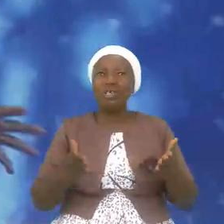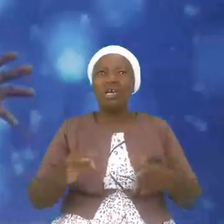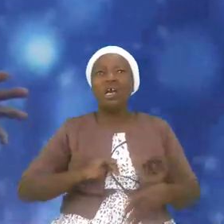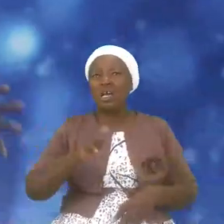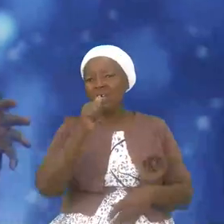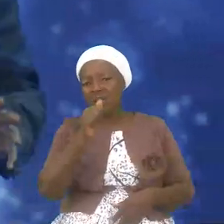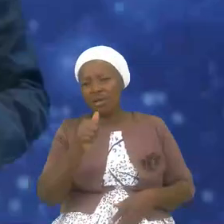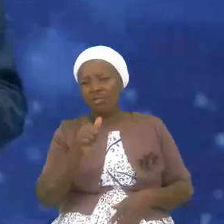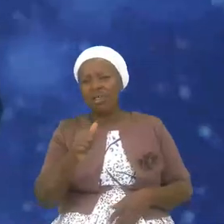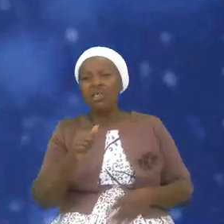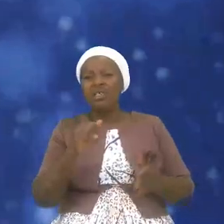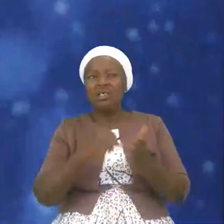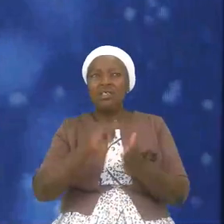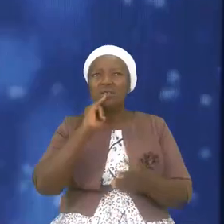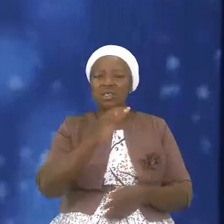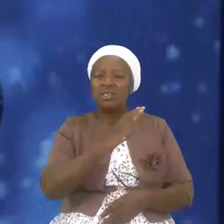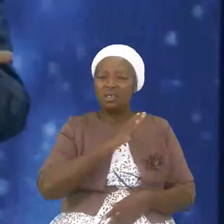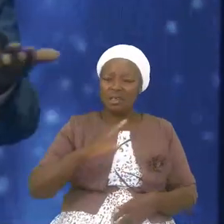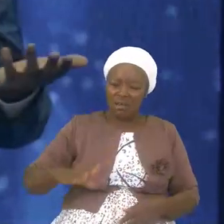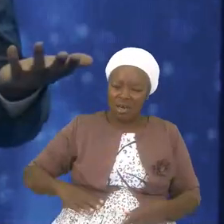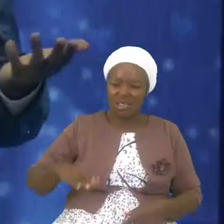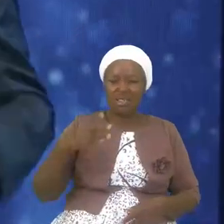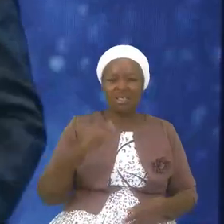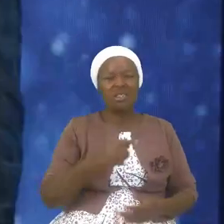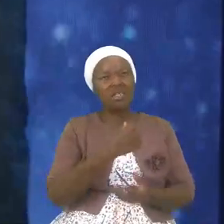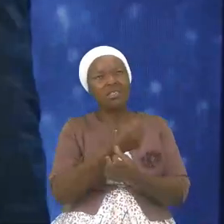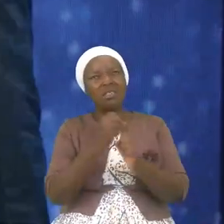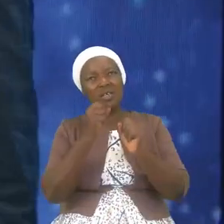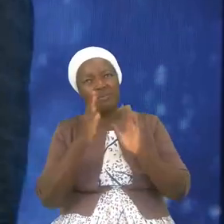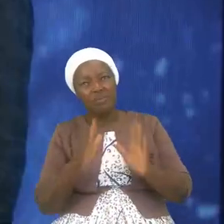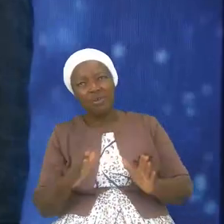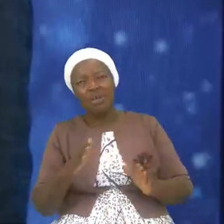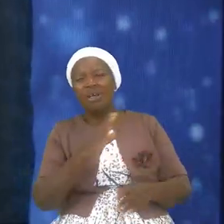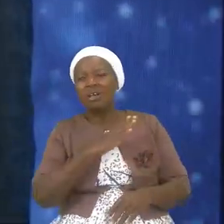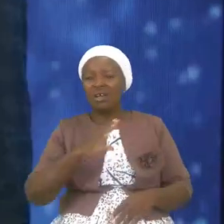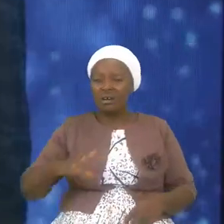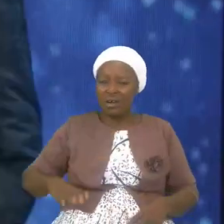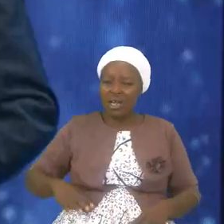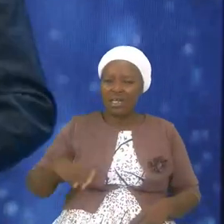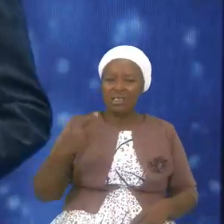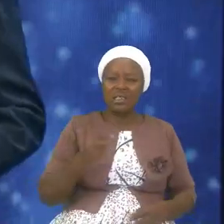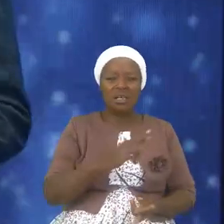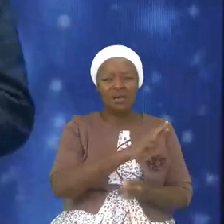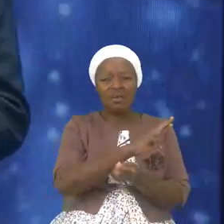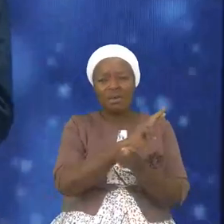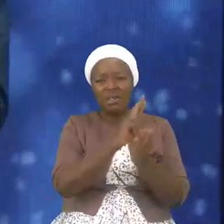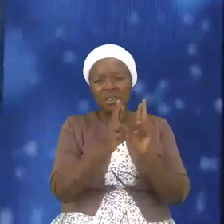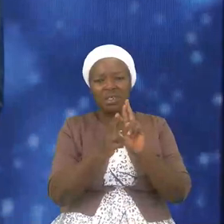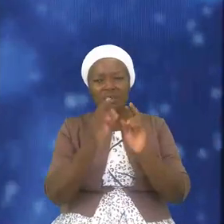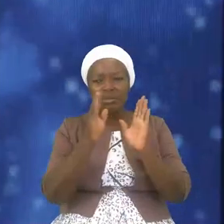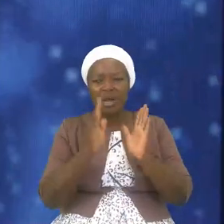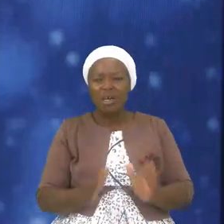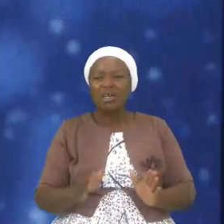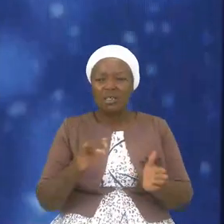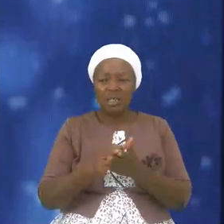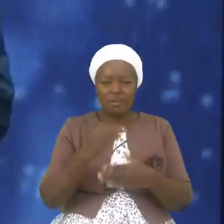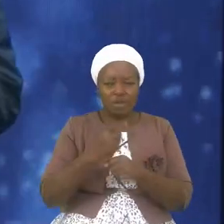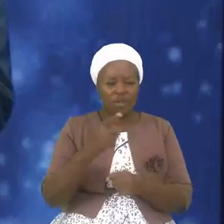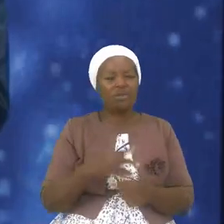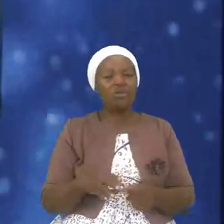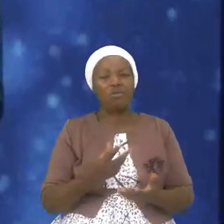voici. C'est Christ le Sauveur, Christ le Rédempteur qui te rend